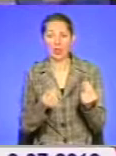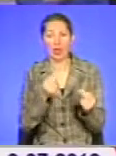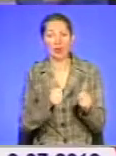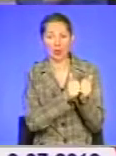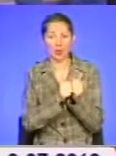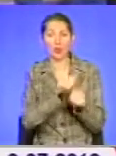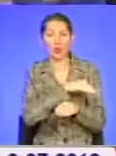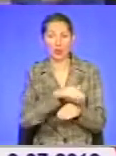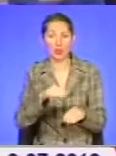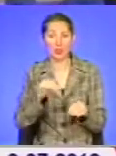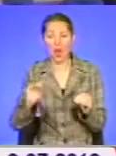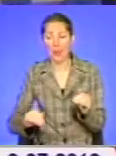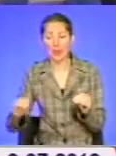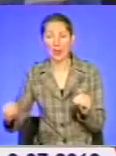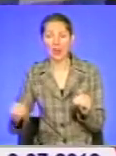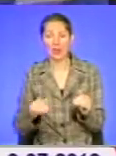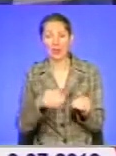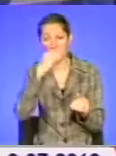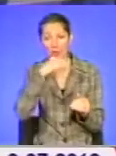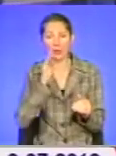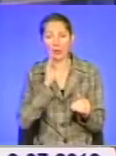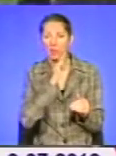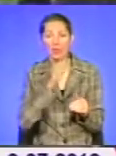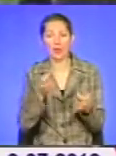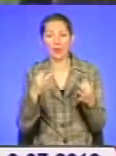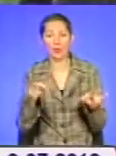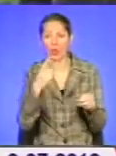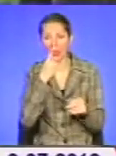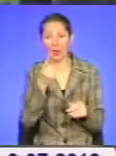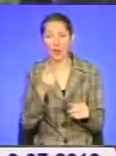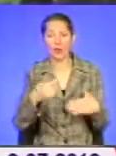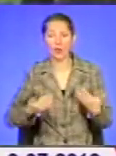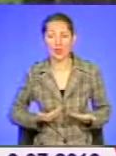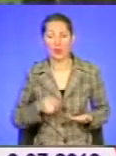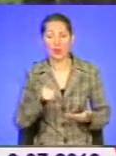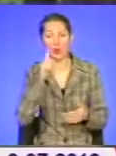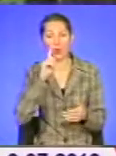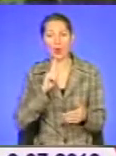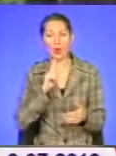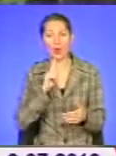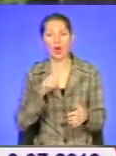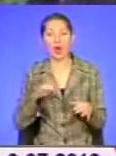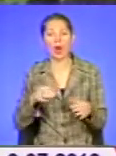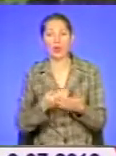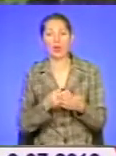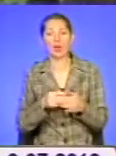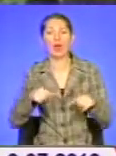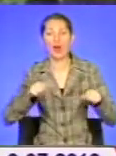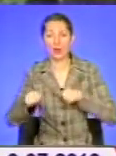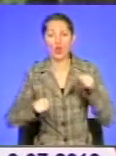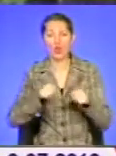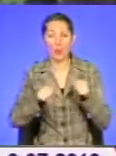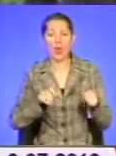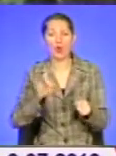а найменших батьки взагалі не відпускають, бо далеко. Проживати тут зручно, от їздити на роліках, на велосипеді,